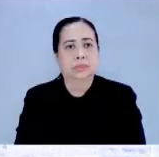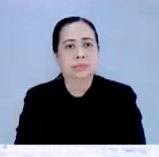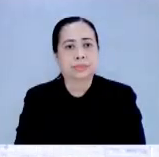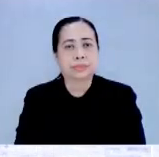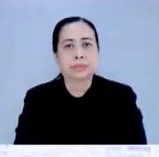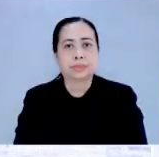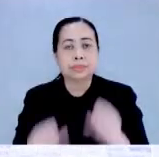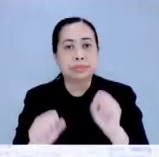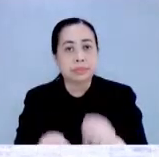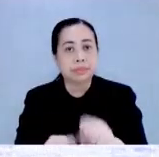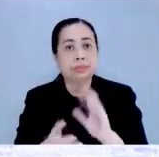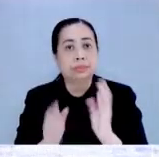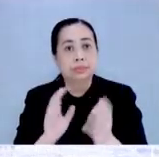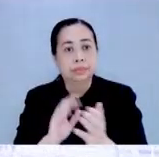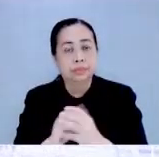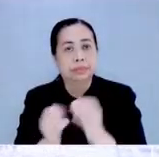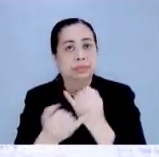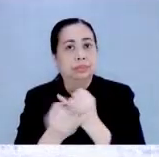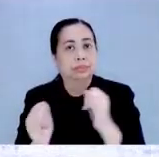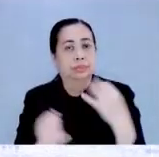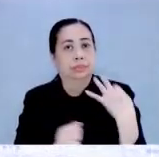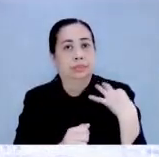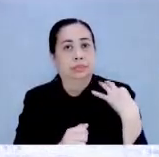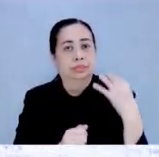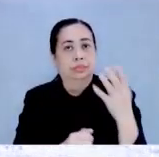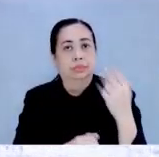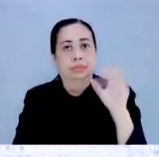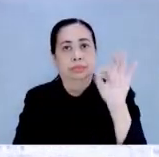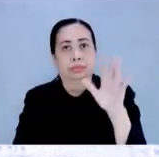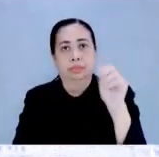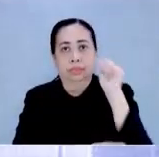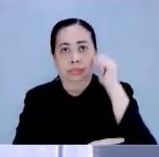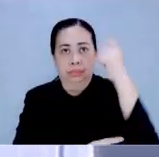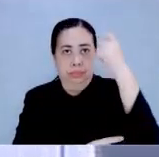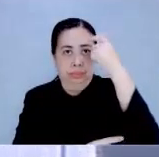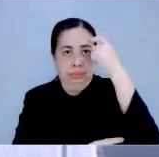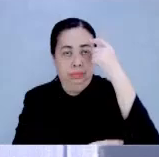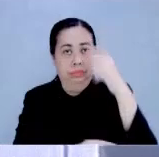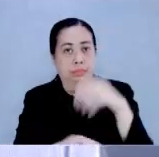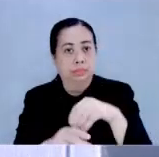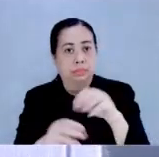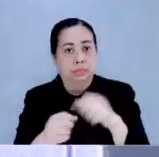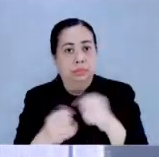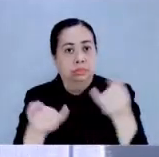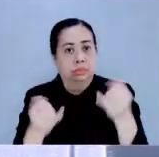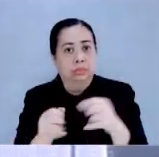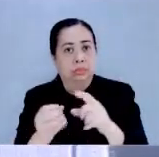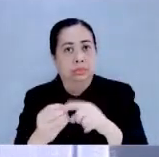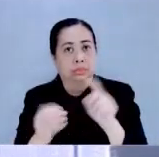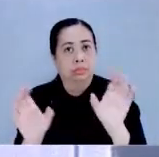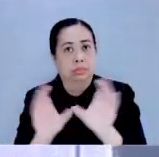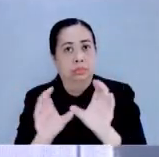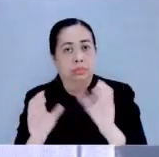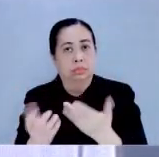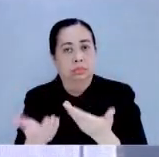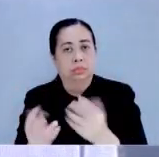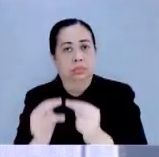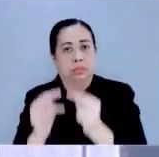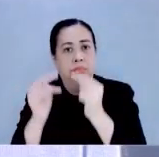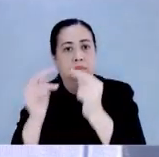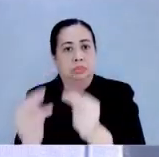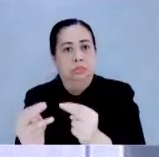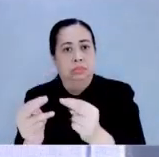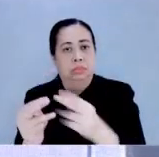Posible raw maging independent candidate si Pastor Apollo Quiboloy sa gitna ng issue sa kanyang Certificate of Nomination